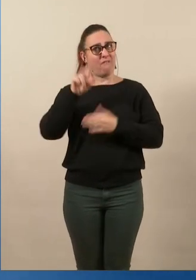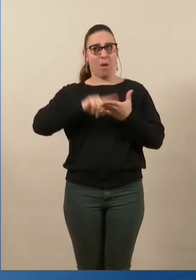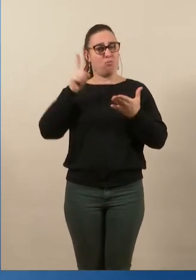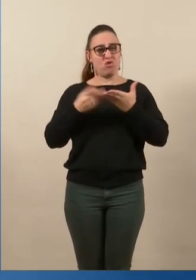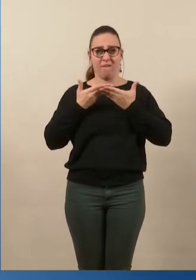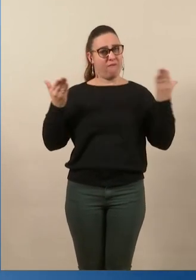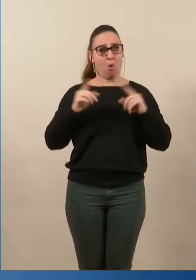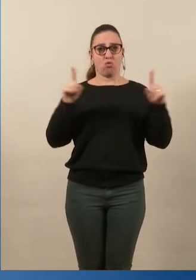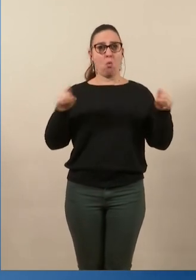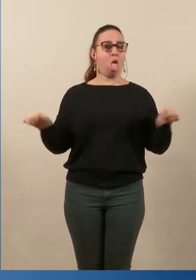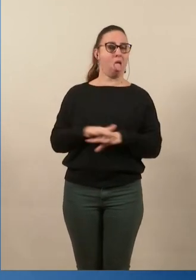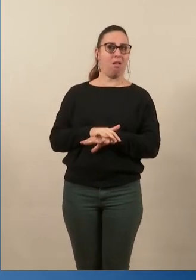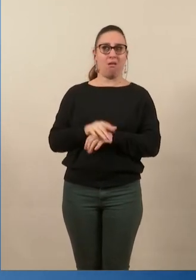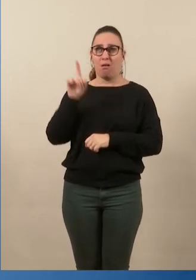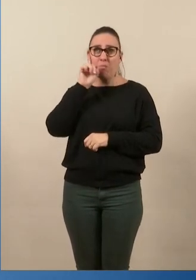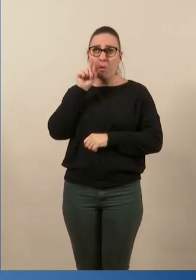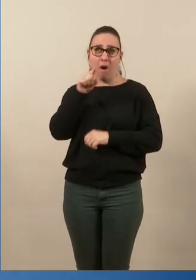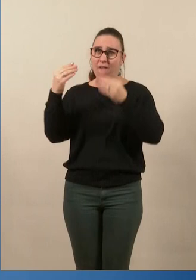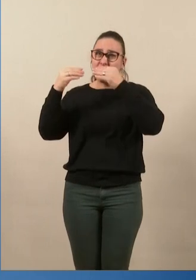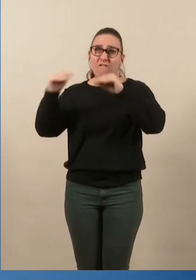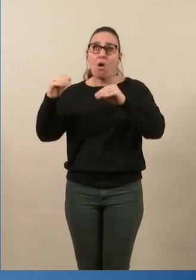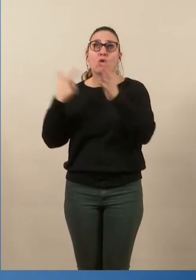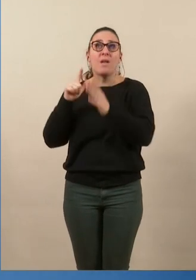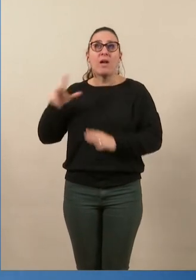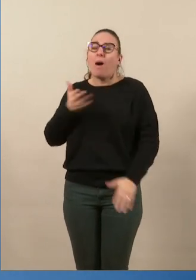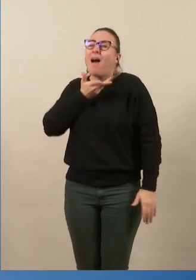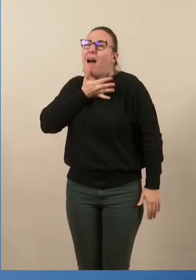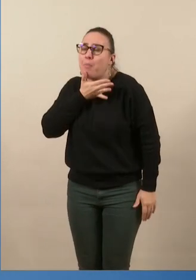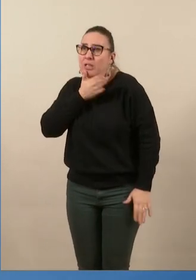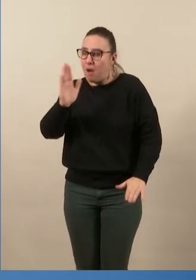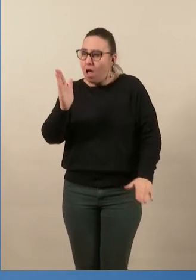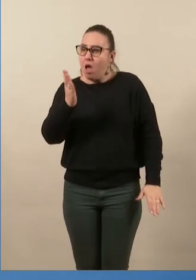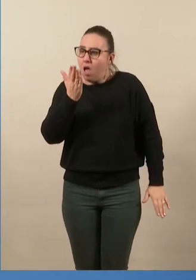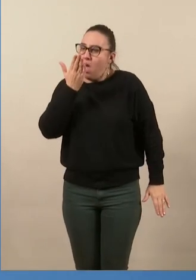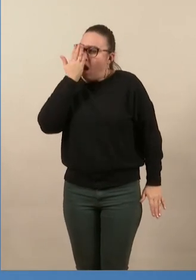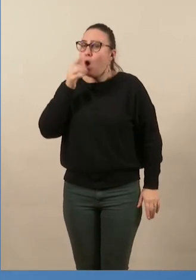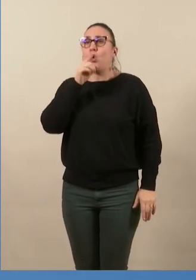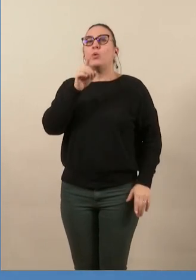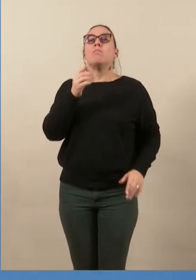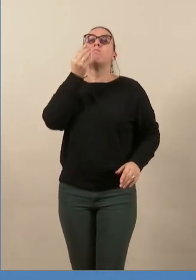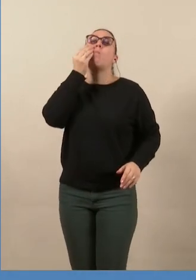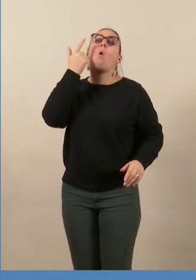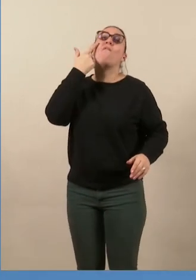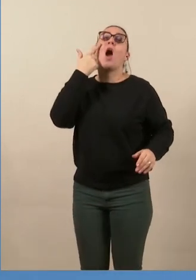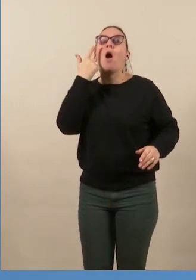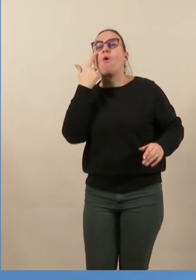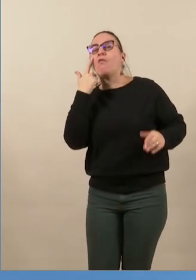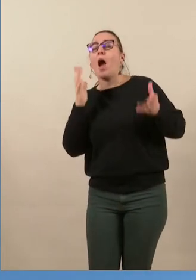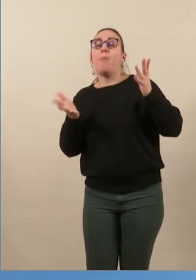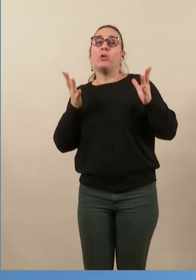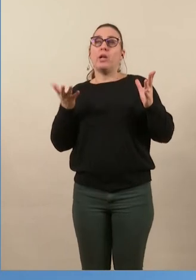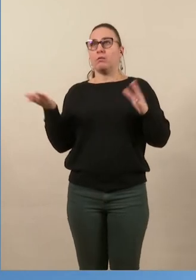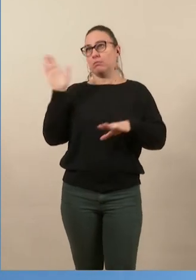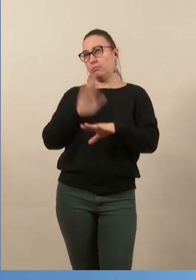car jamais on arriverait à faire cette vente en 2023 il vous a laissé le bénéfice du doute preuve en